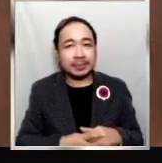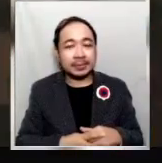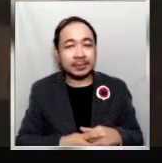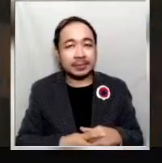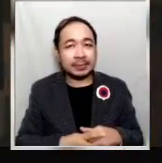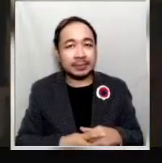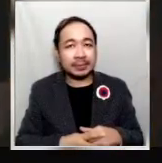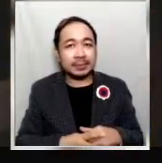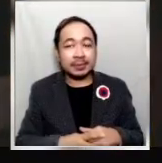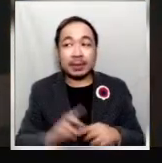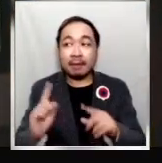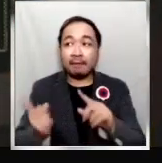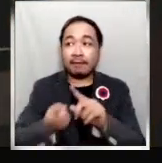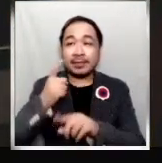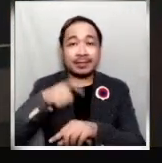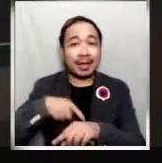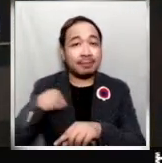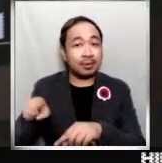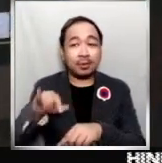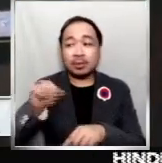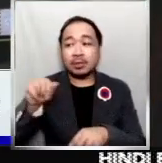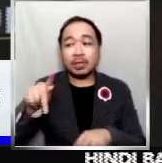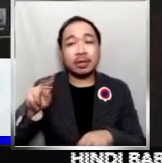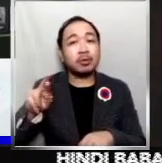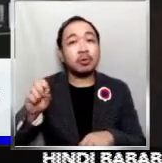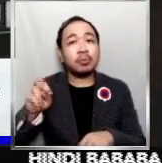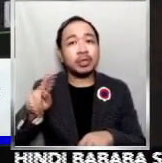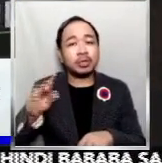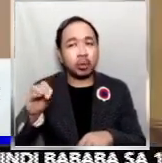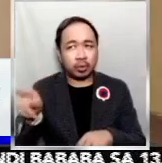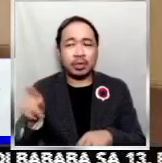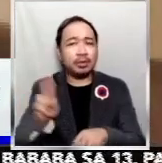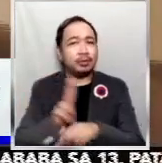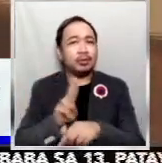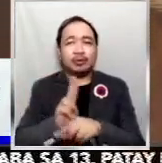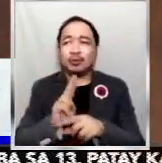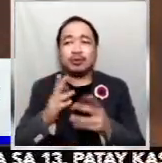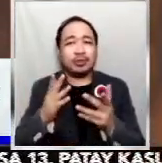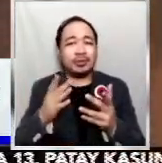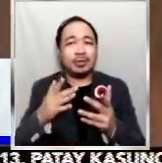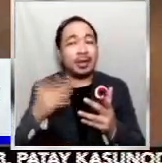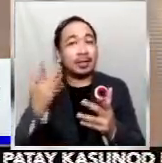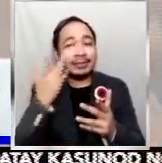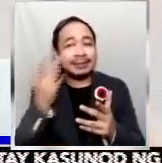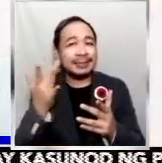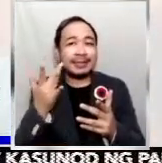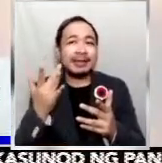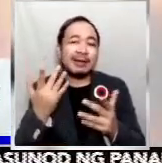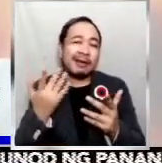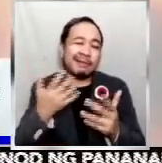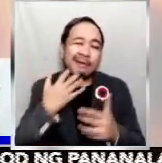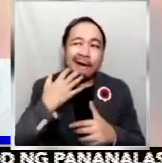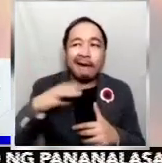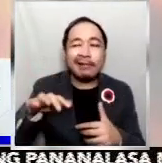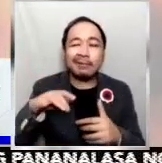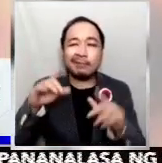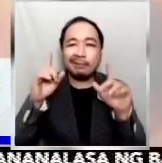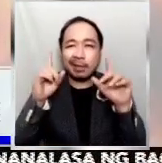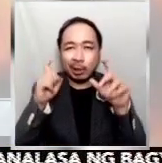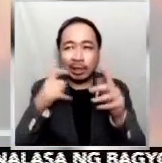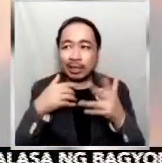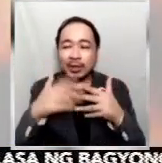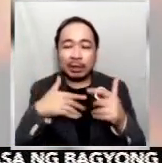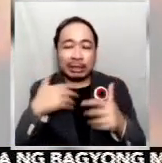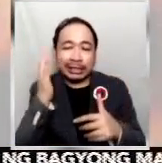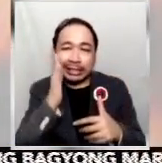First time para kay Jack Roberto ang magpa-sexy ng ganito sa isang pictorial. Nahihiyaman. Napalakas daw ng